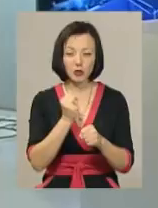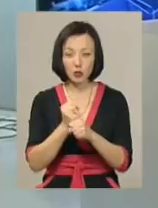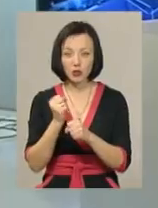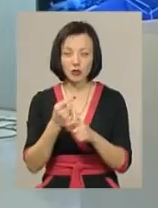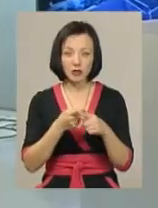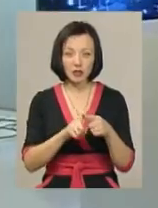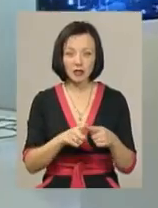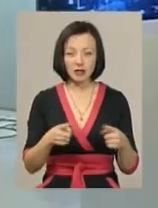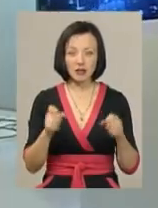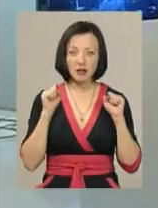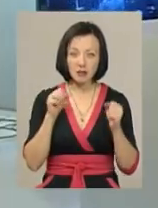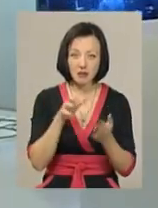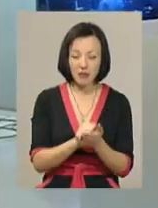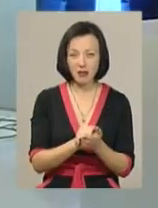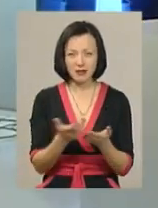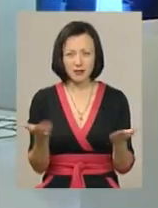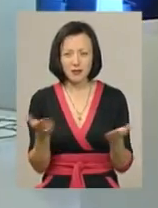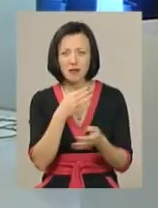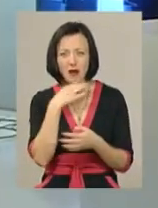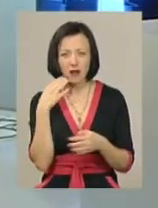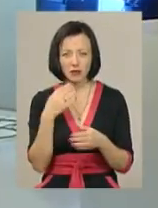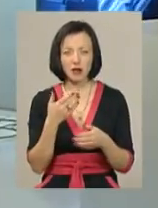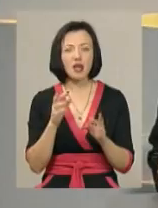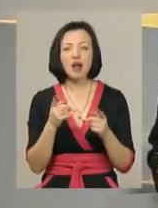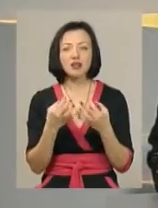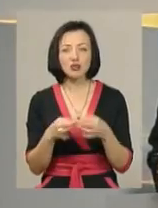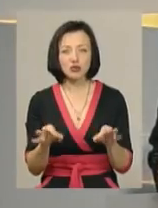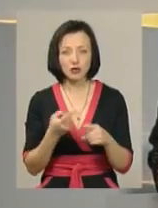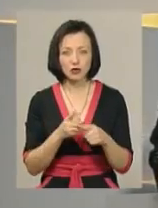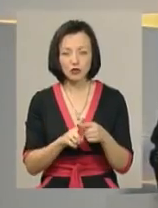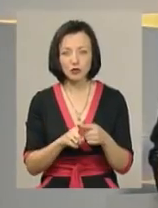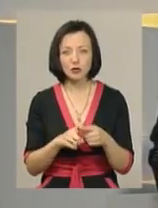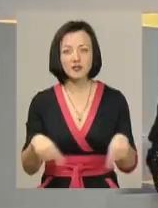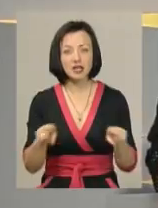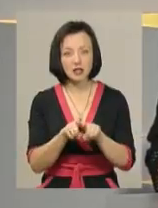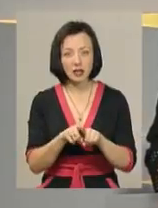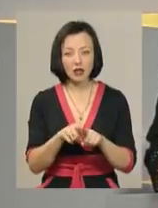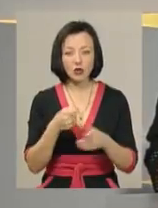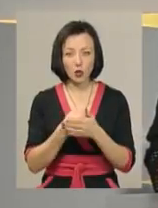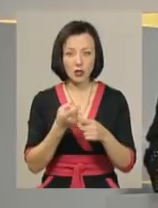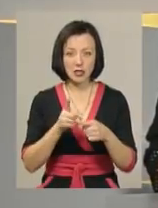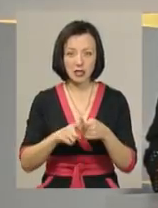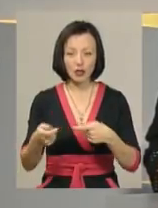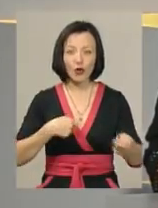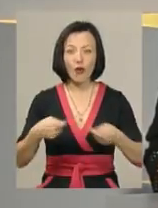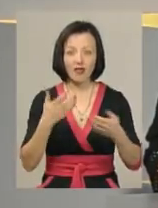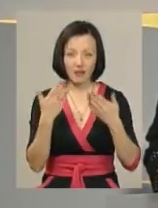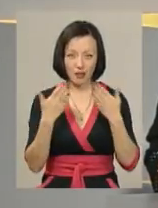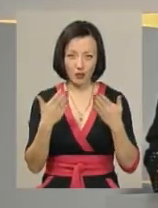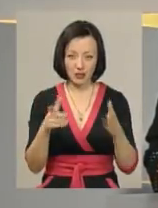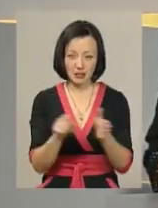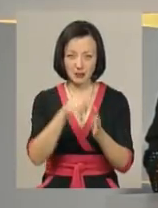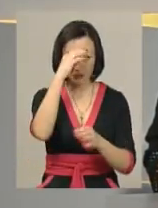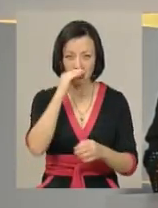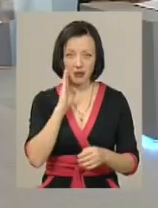чи там підеш в таку секцію чи закінчиш ну ну багато от як не дозволити цього щоб все ж таки дойшло до цих торгових відносин з